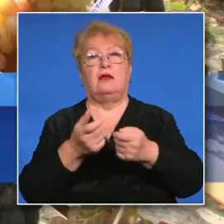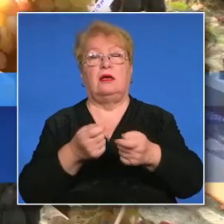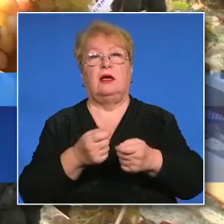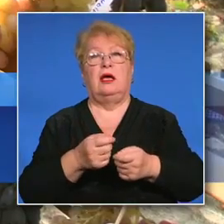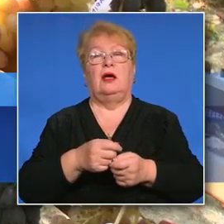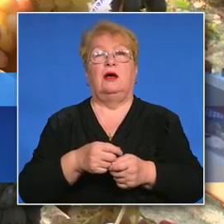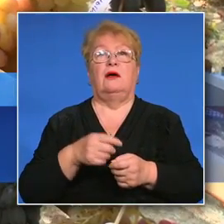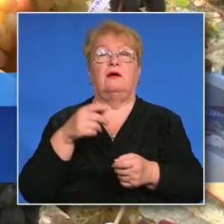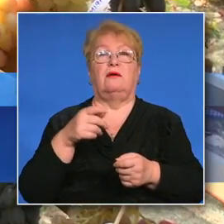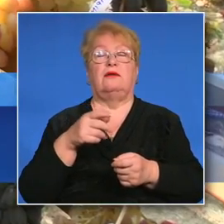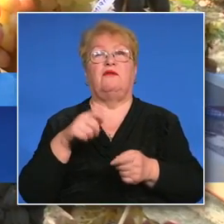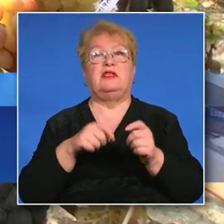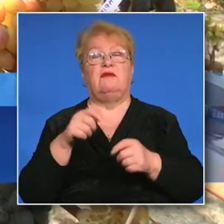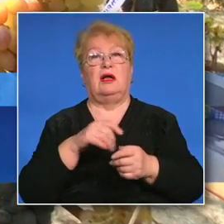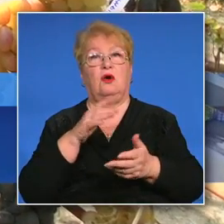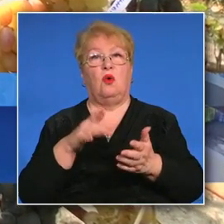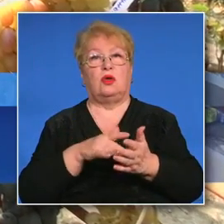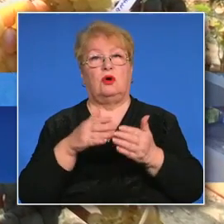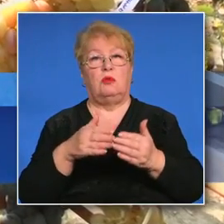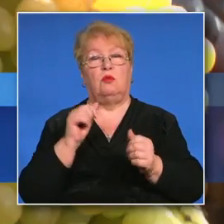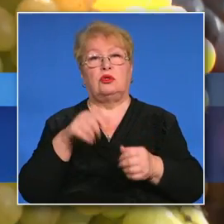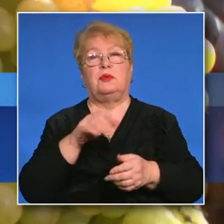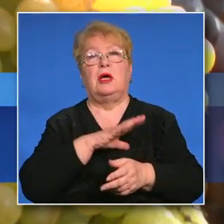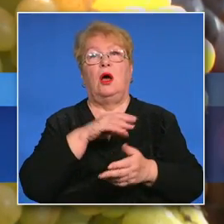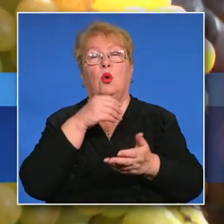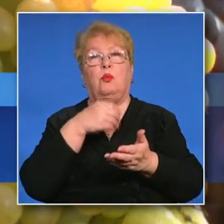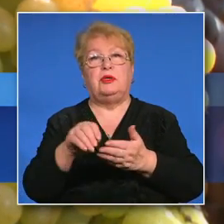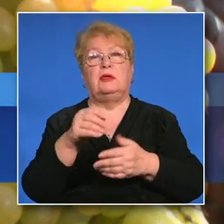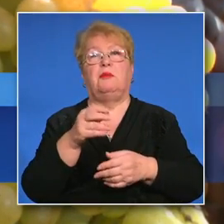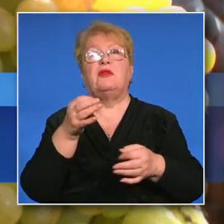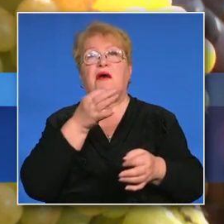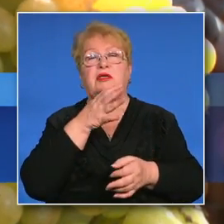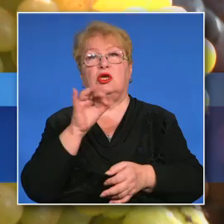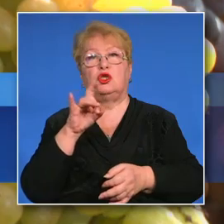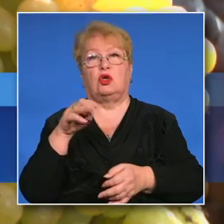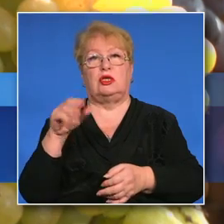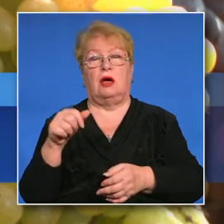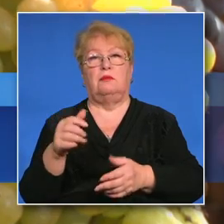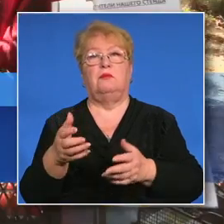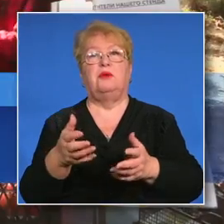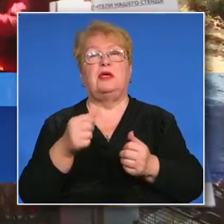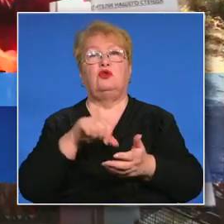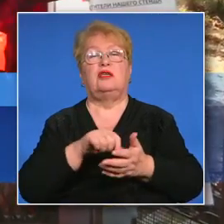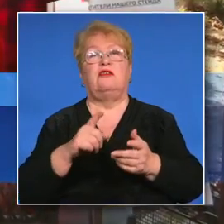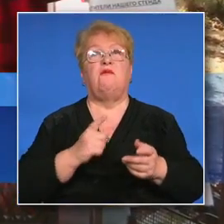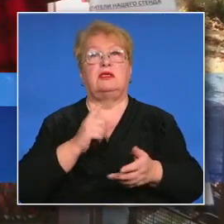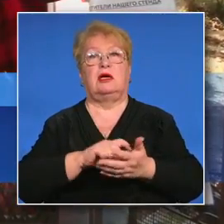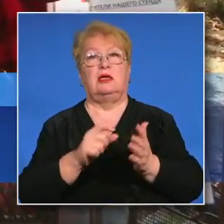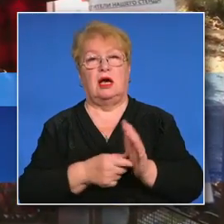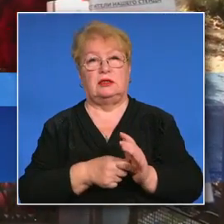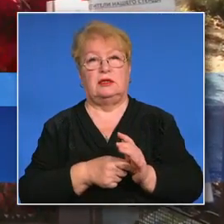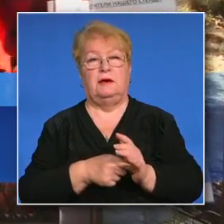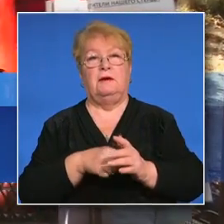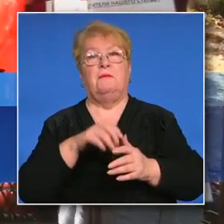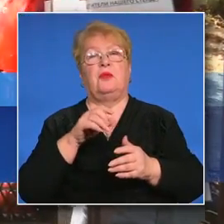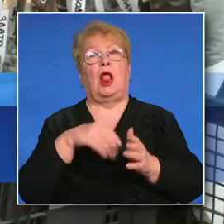Гомеля 2024» можно было купить понравившиеся сорта, принять участие в мастер-классе. Победители определили в номинациях «Лучший